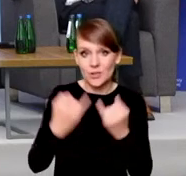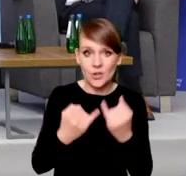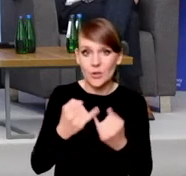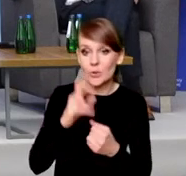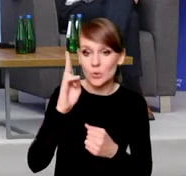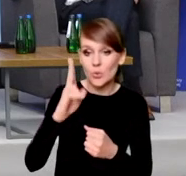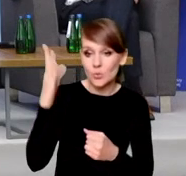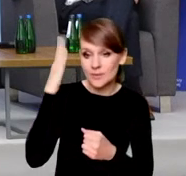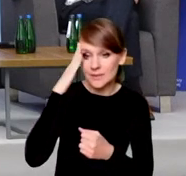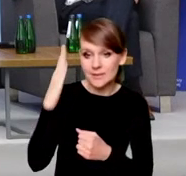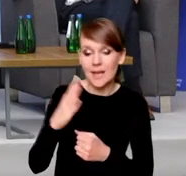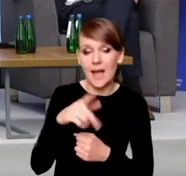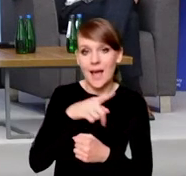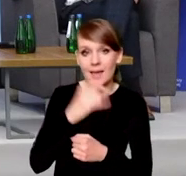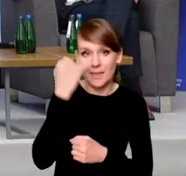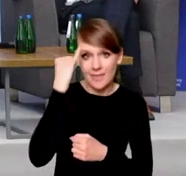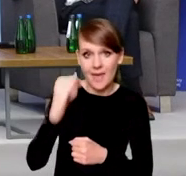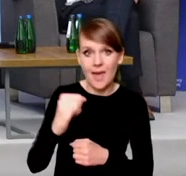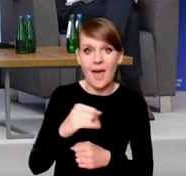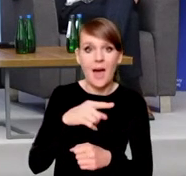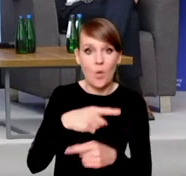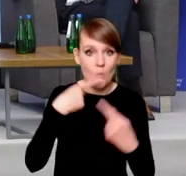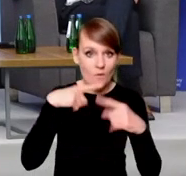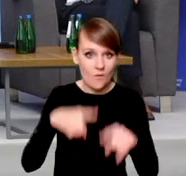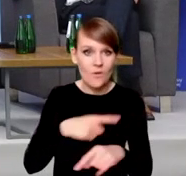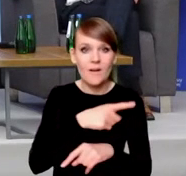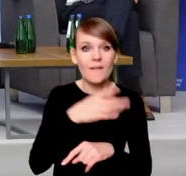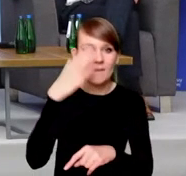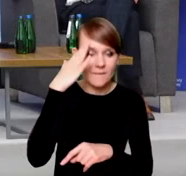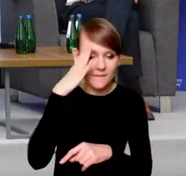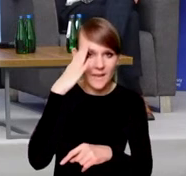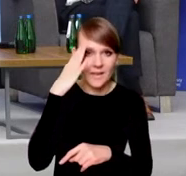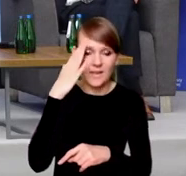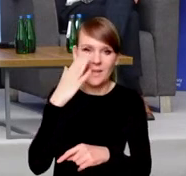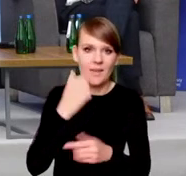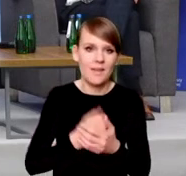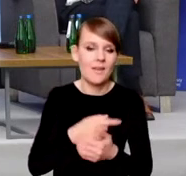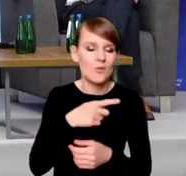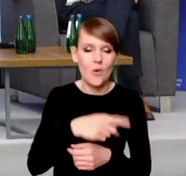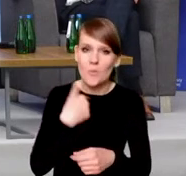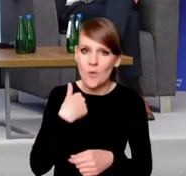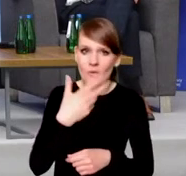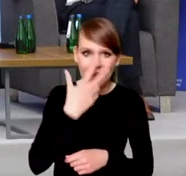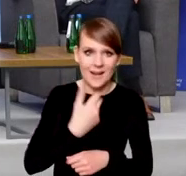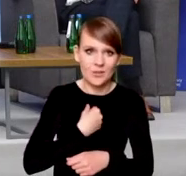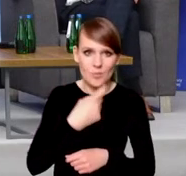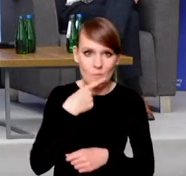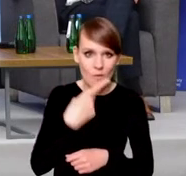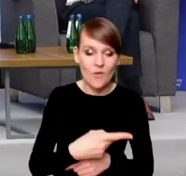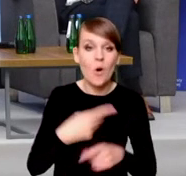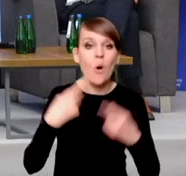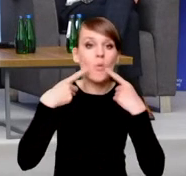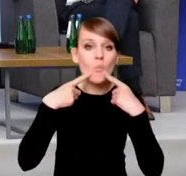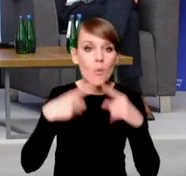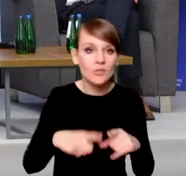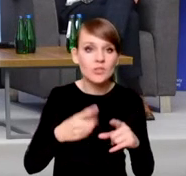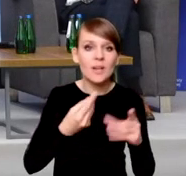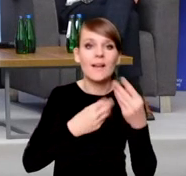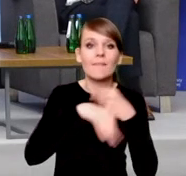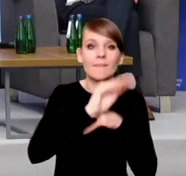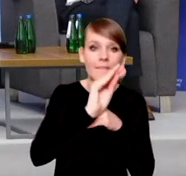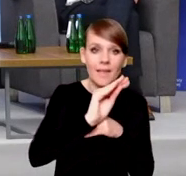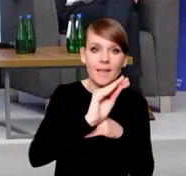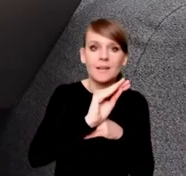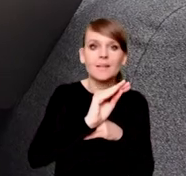pojęcia odpowiedzialności, to wie, że Hans Jonas wyraźnie powiedział, że odpowiedzialność zwiększa się wraz z, że tak